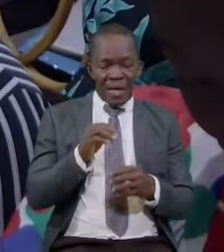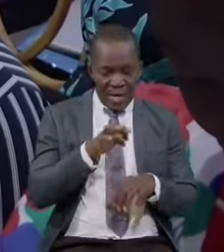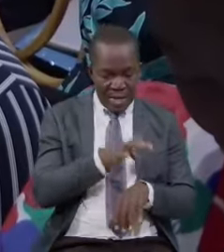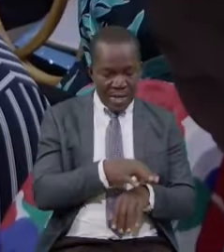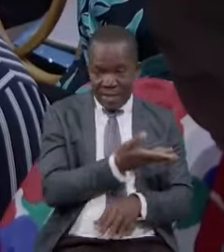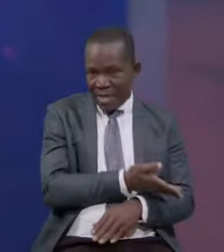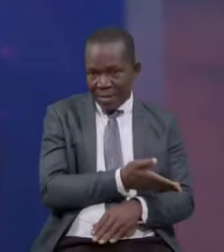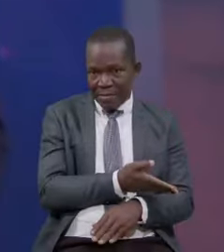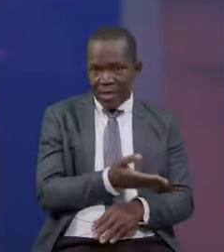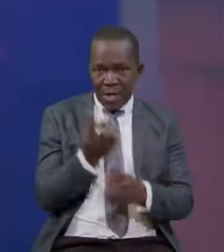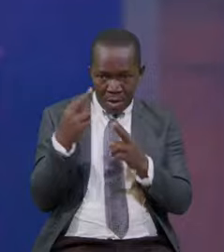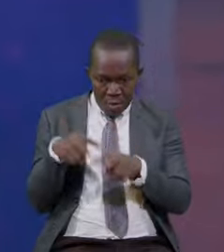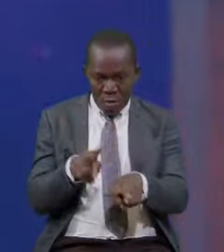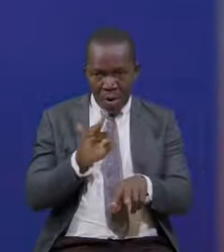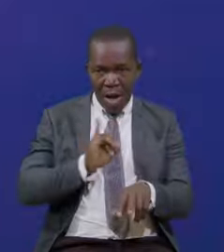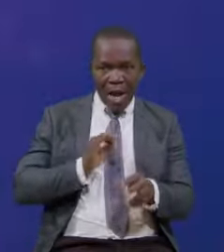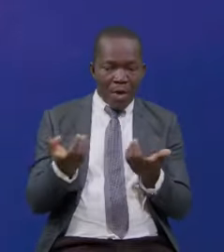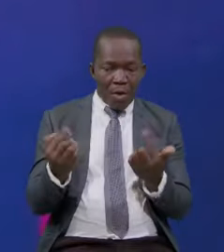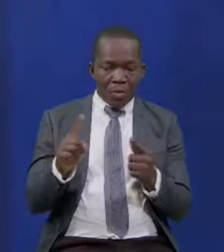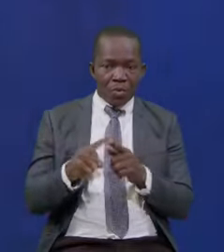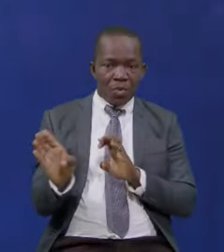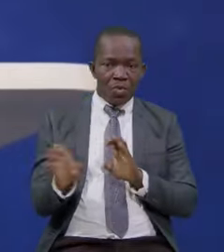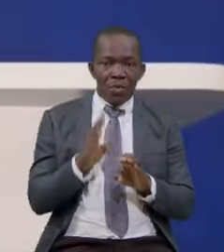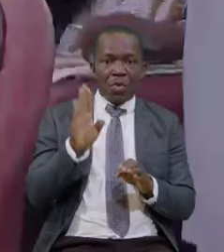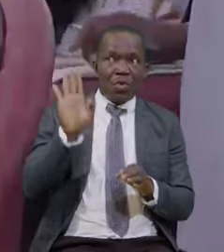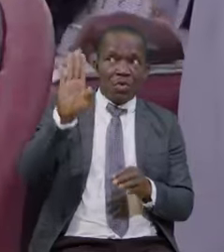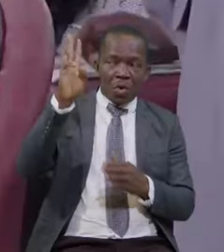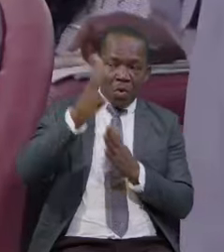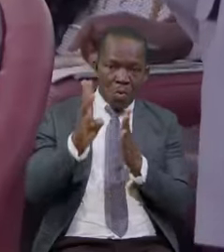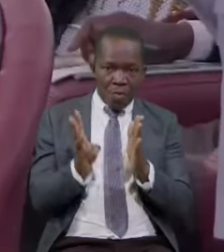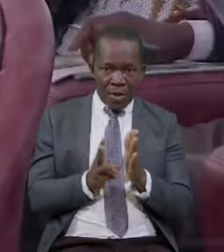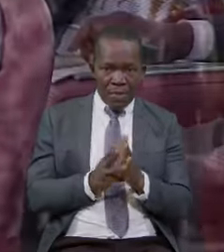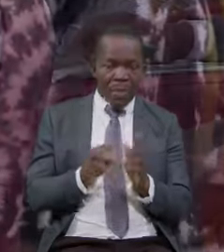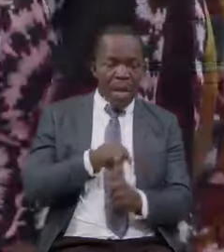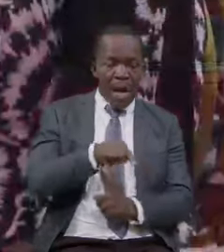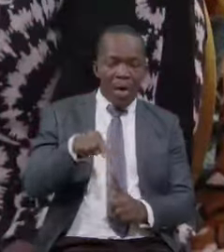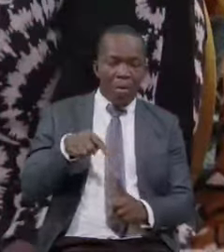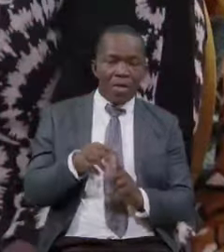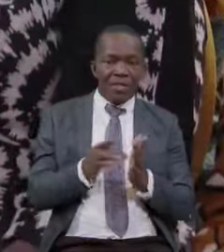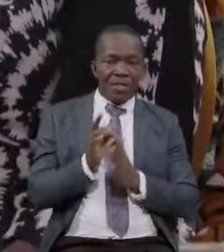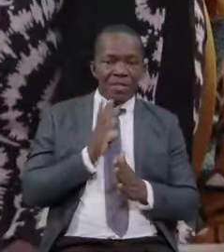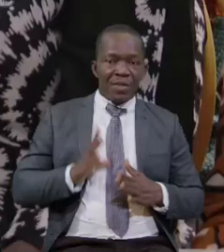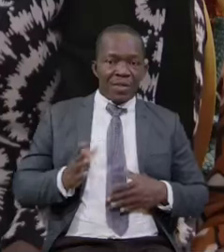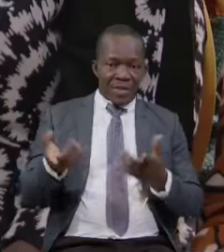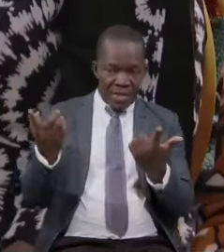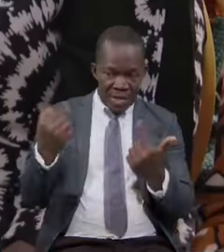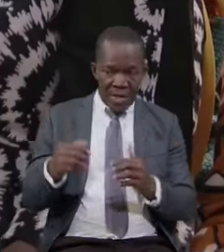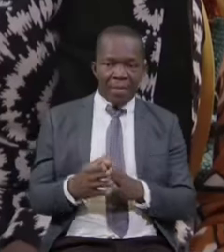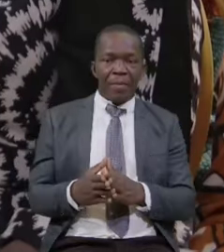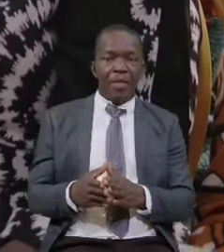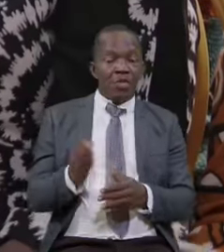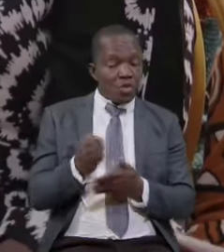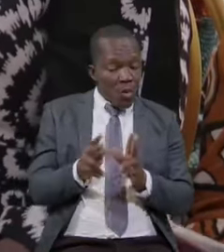viens pour faire ta volonté vous savez quand il est venu il y avait des gens qui n'avaient pas compris les